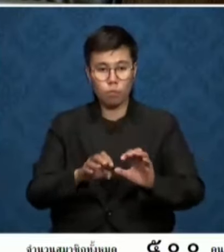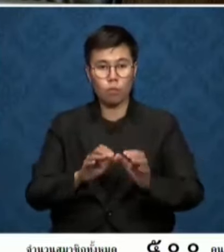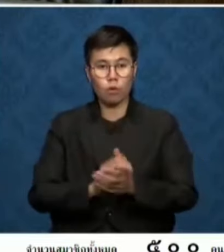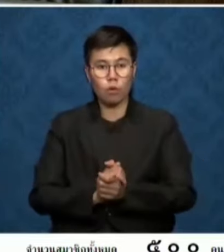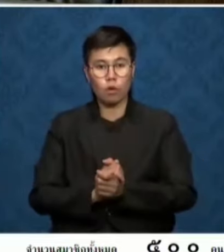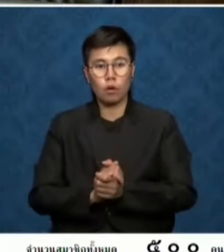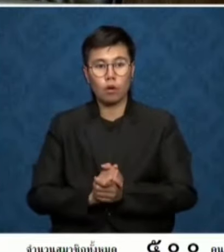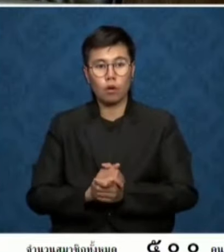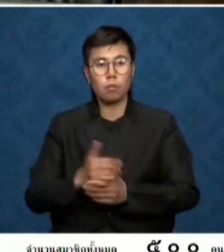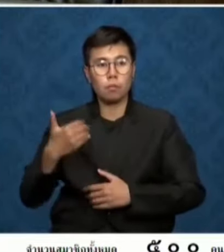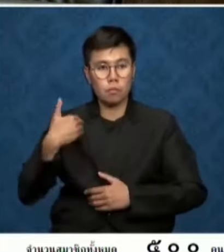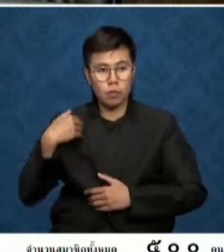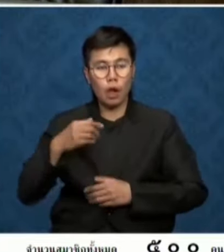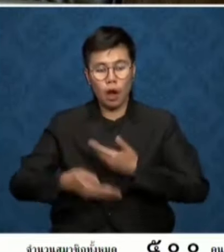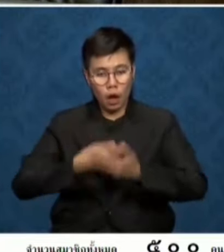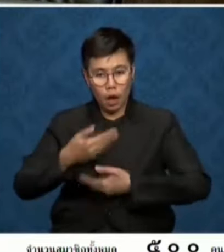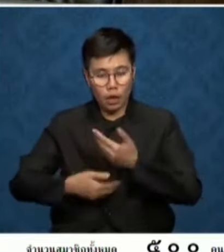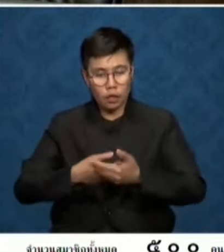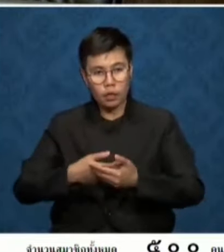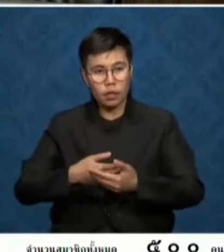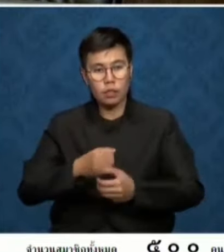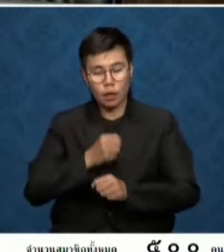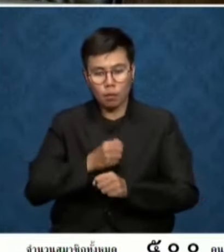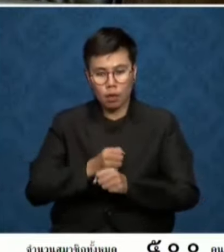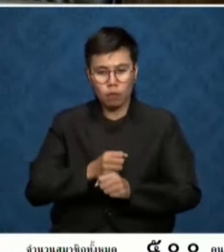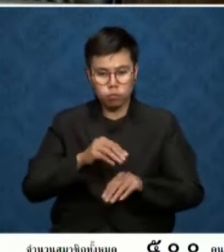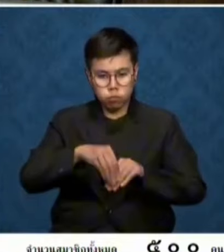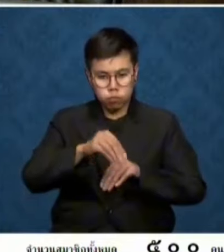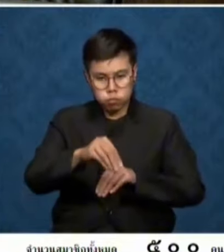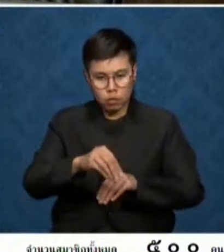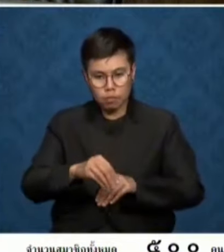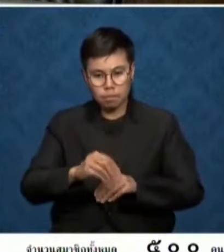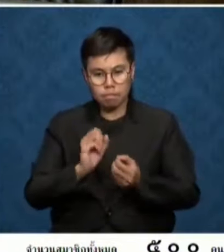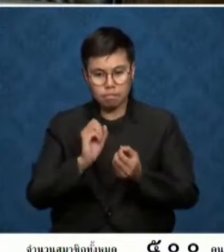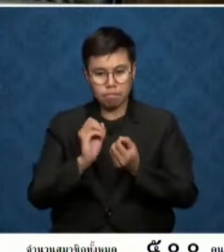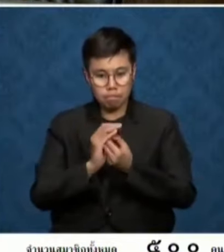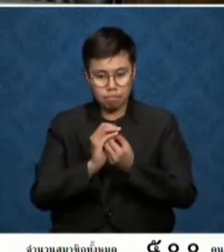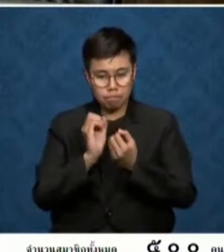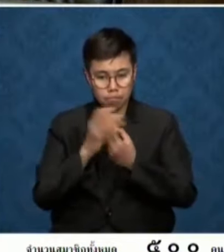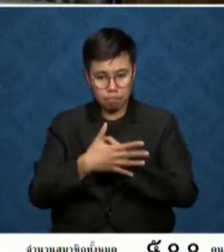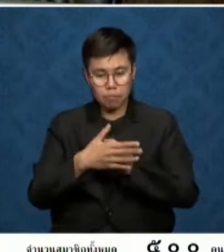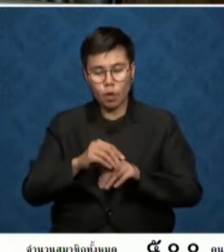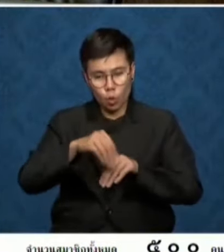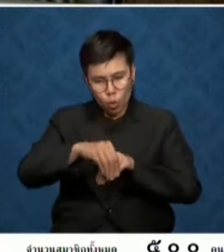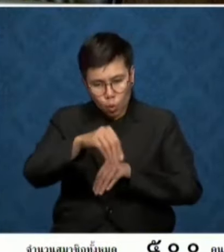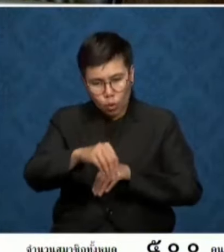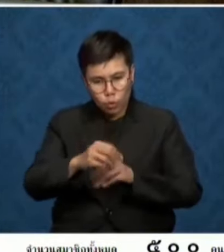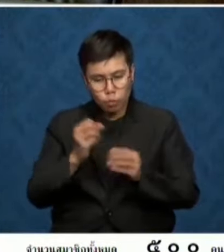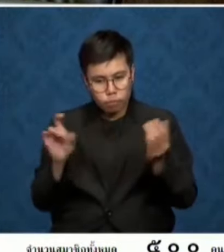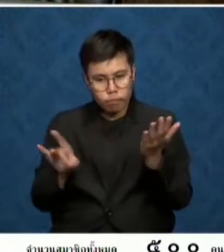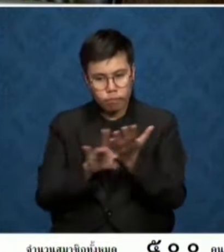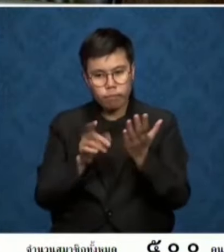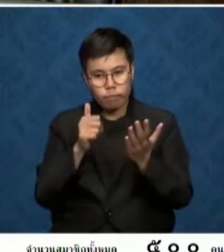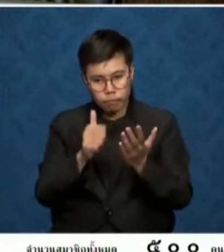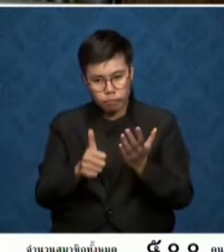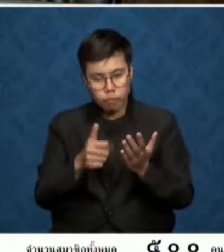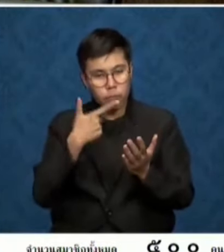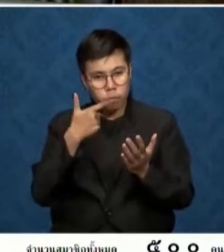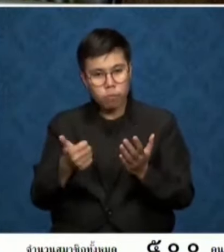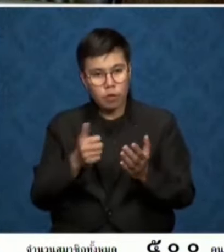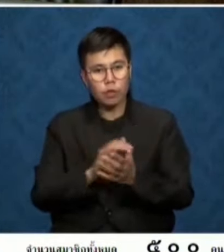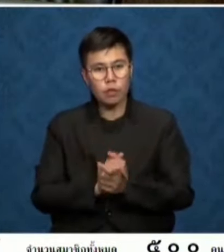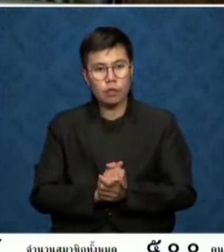างตลอดจนการสร้างผลิตให้มีคุณภาพแนะนำในการที่จะหีบห่อต่างๆให้เกิดคุณค่าของ